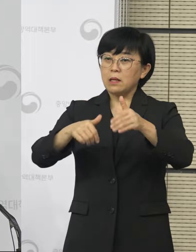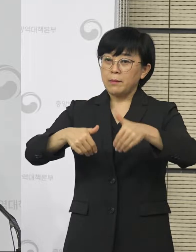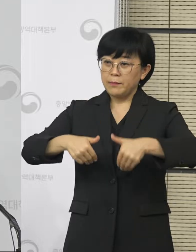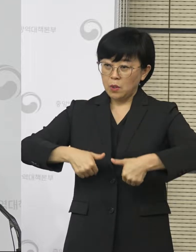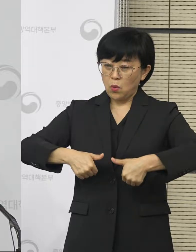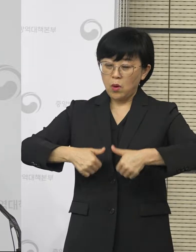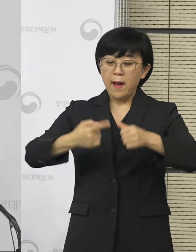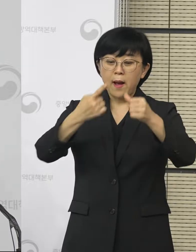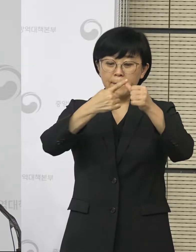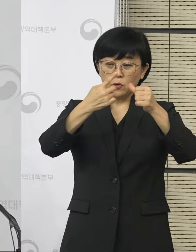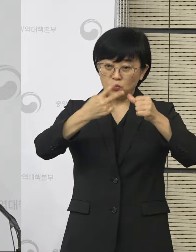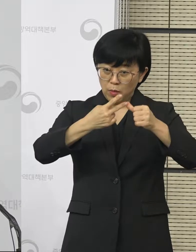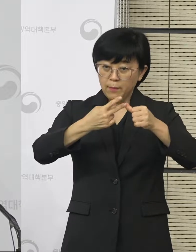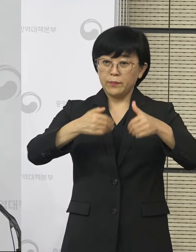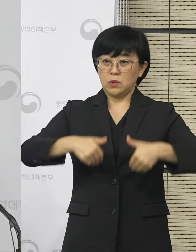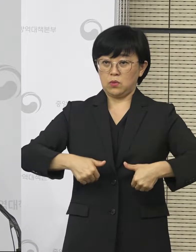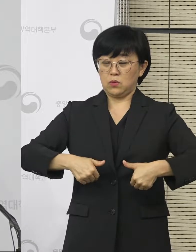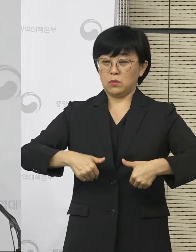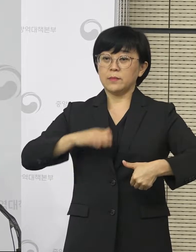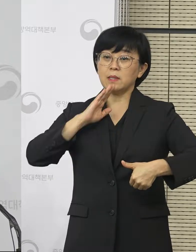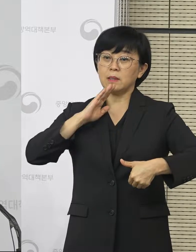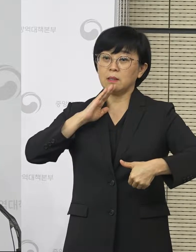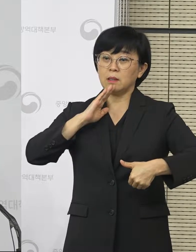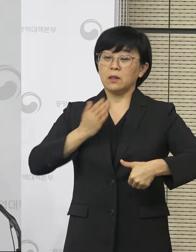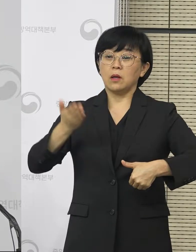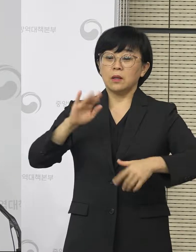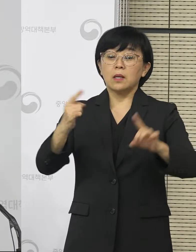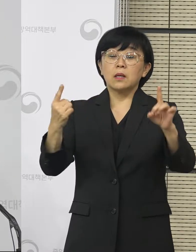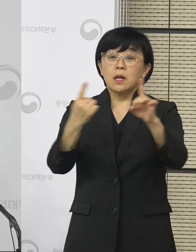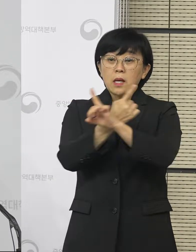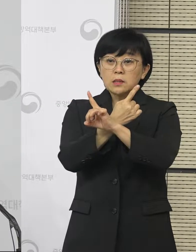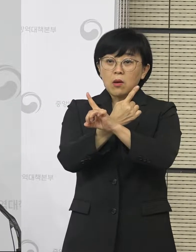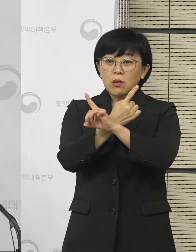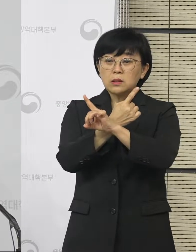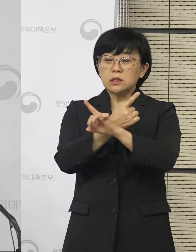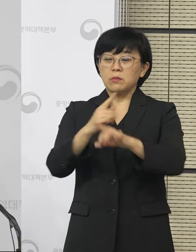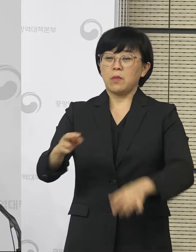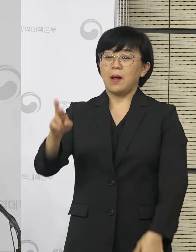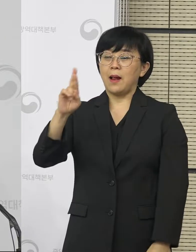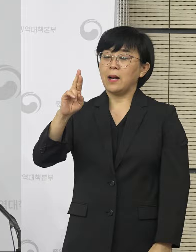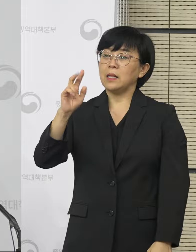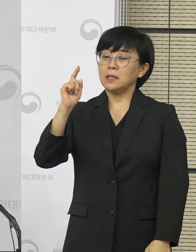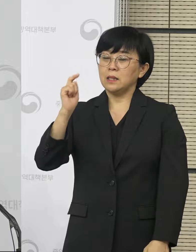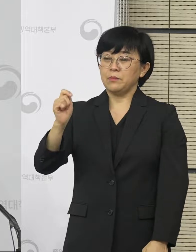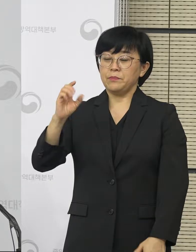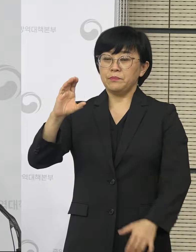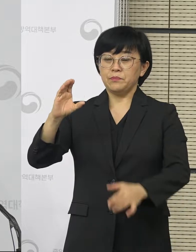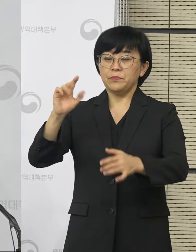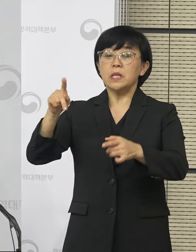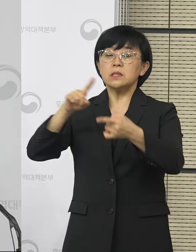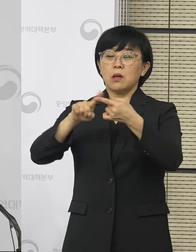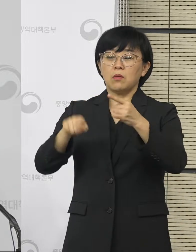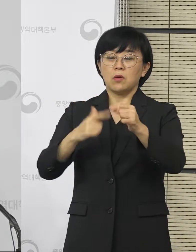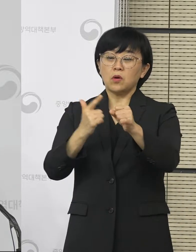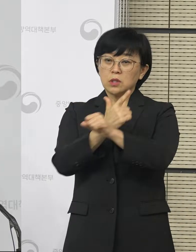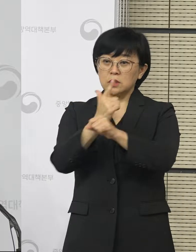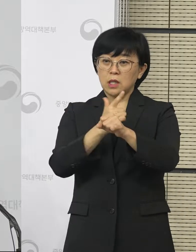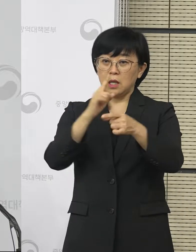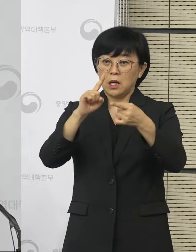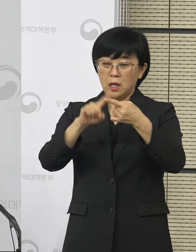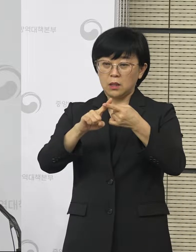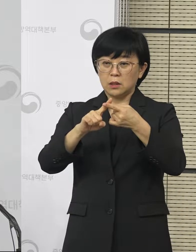24시간에 걸쳐 2단계의 과정으로 시행되었습니다. 개선된 실시간 RT-PCR 검사법은